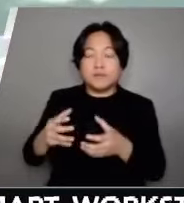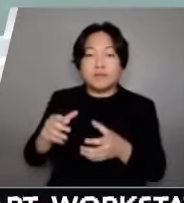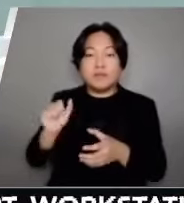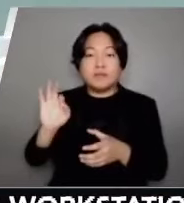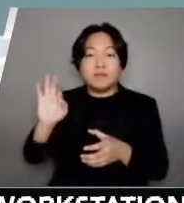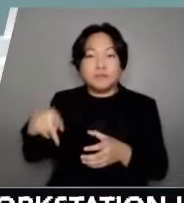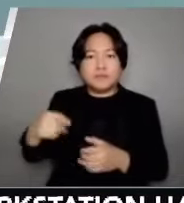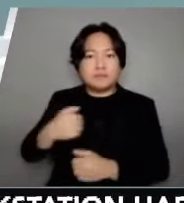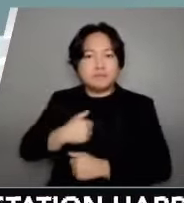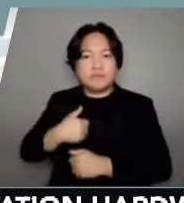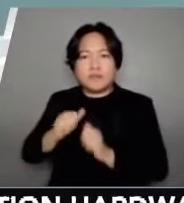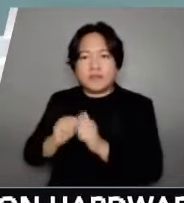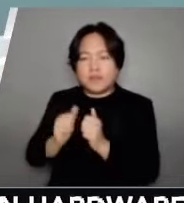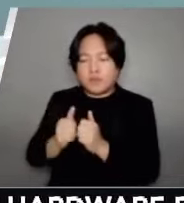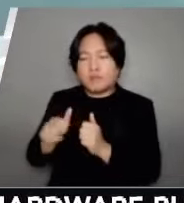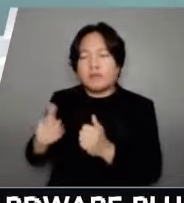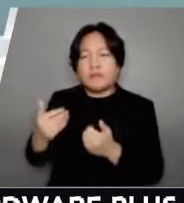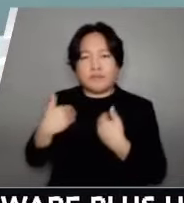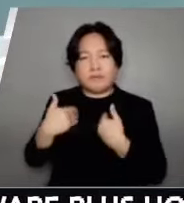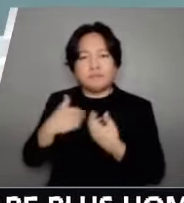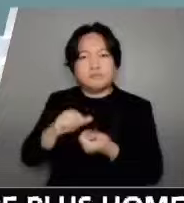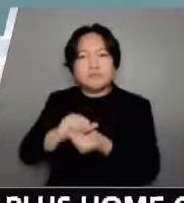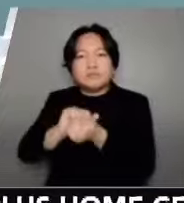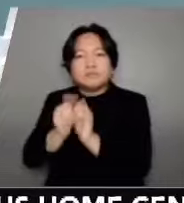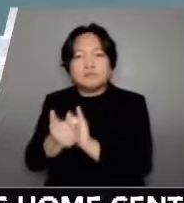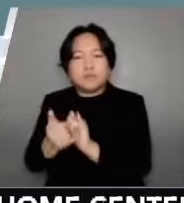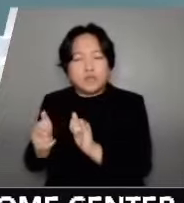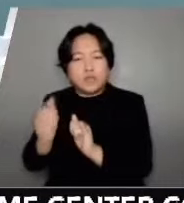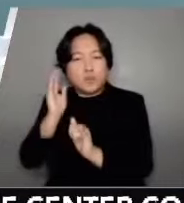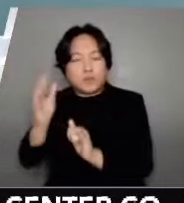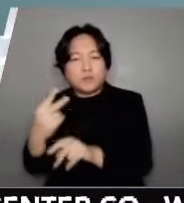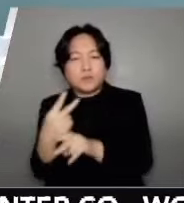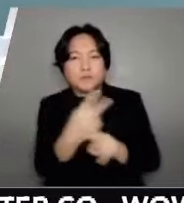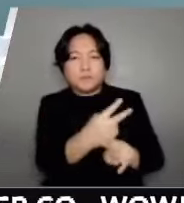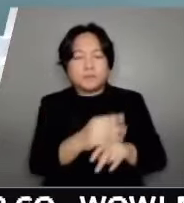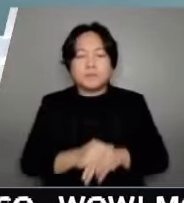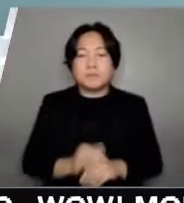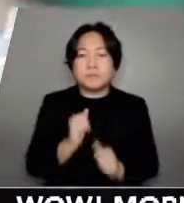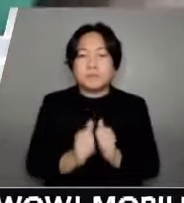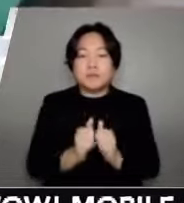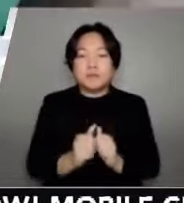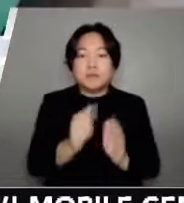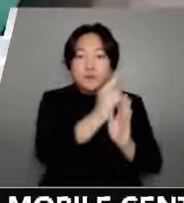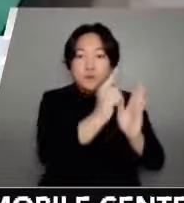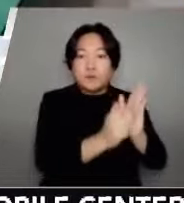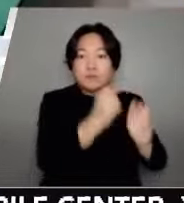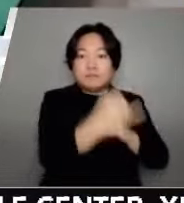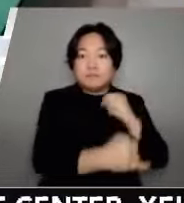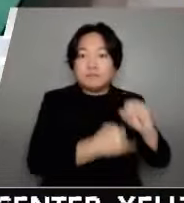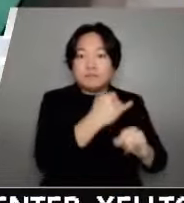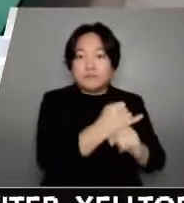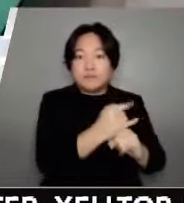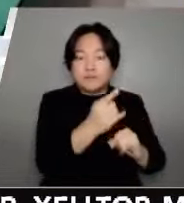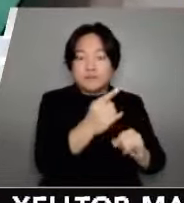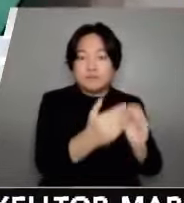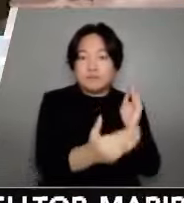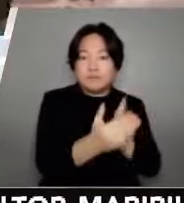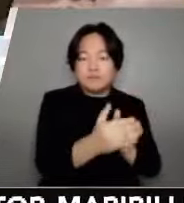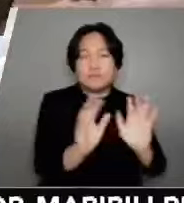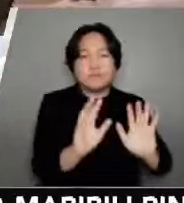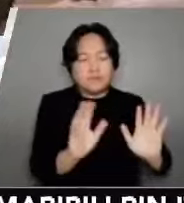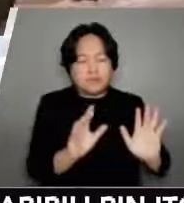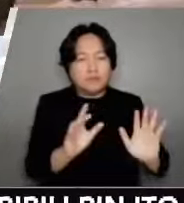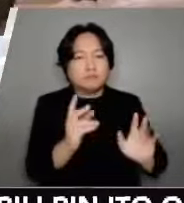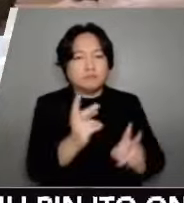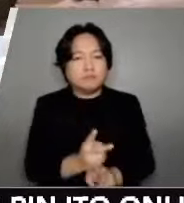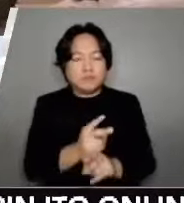sa susunod na resupply mission na hindi pa rin lalabag sa rules of engagement. Sa command conference, inilatag ng AFP ang iba't